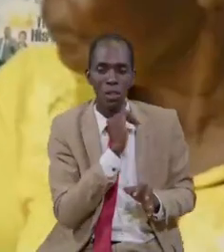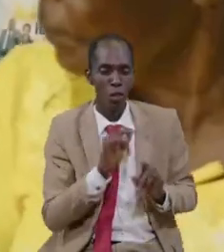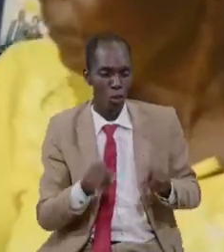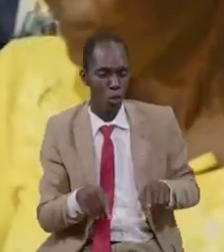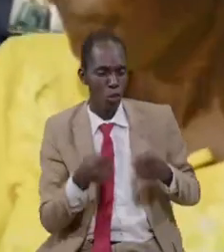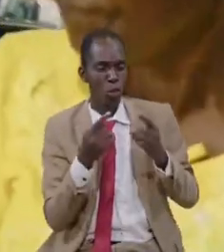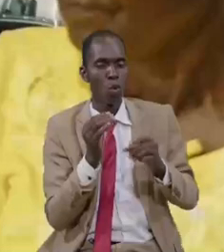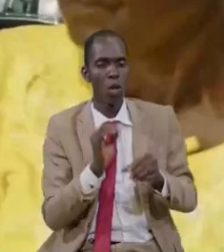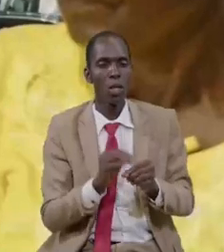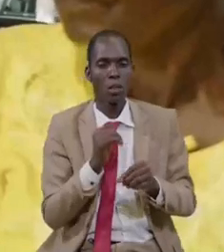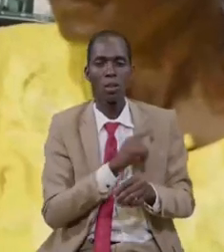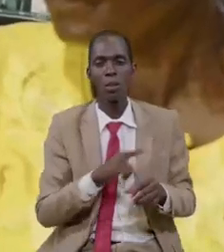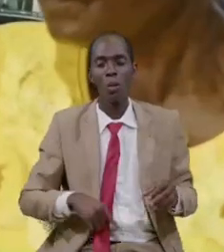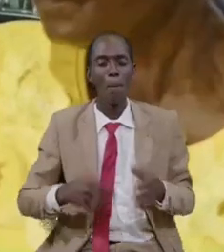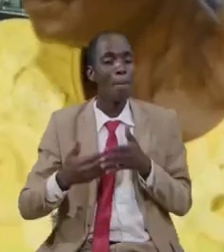l'Éternel.